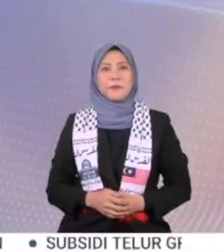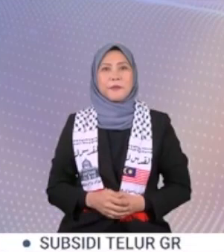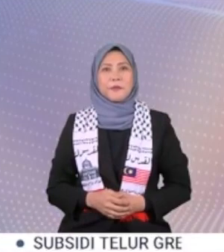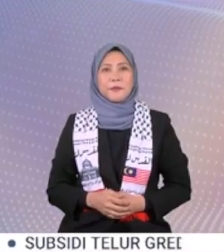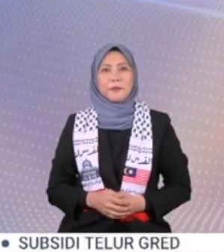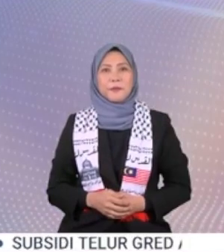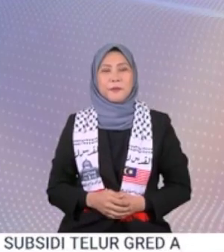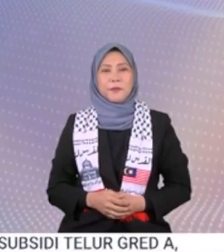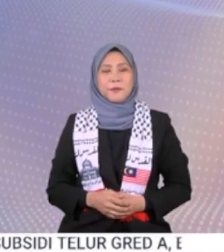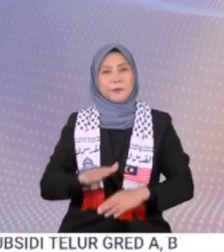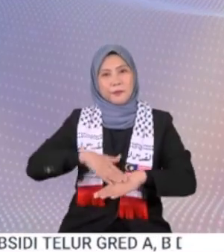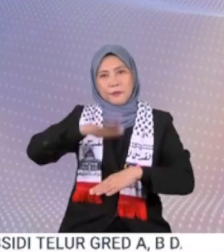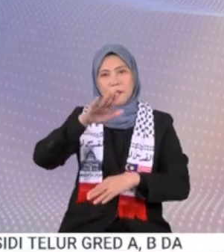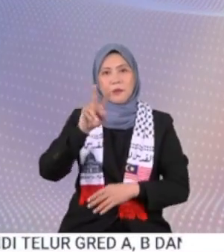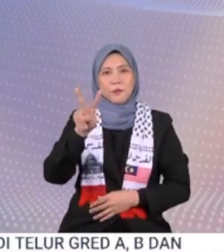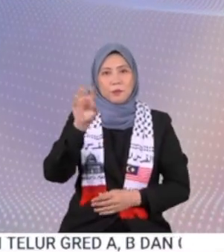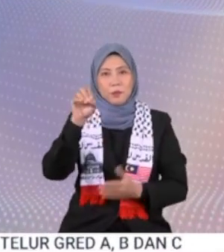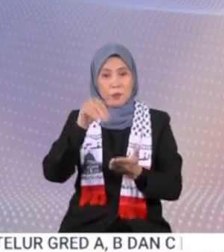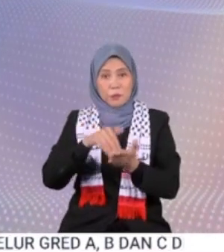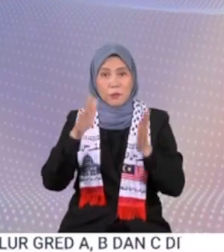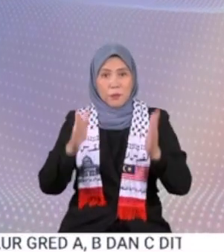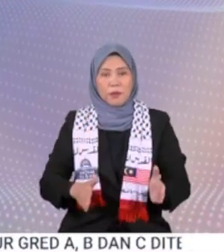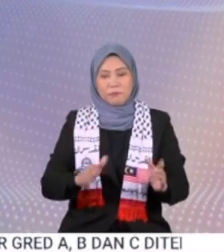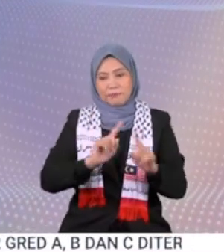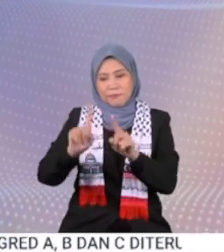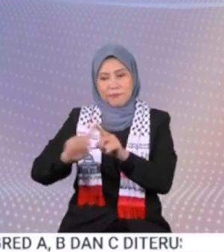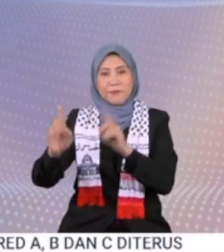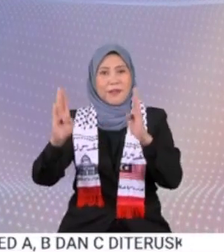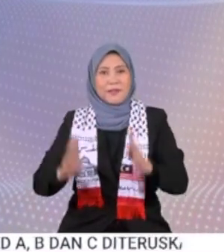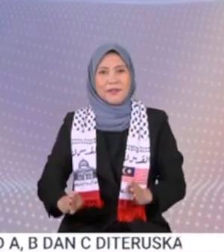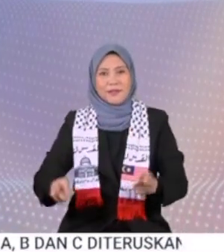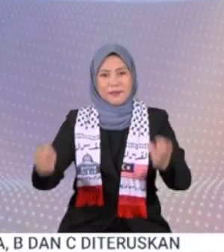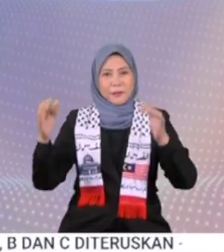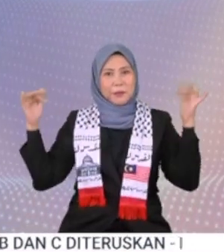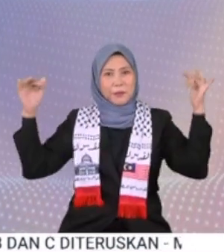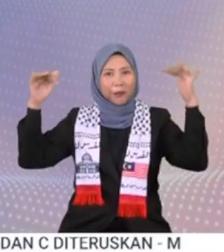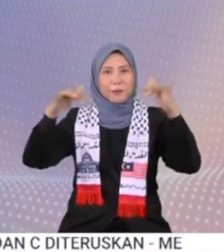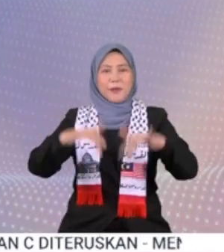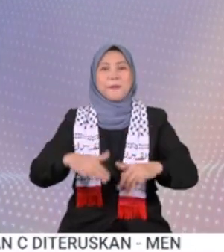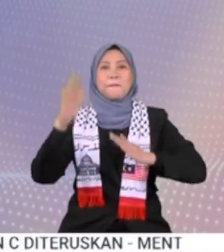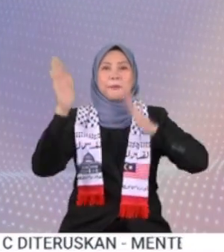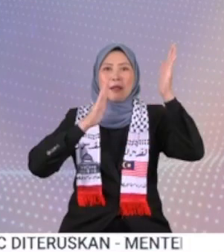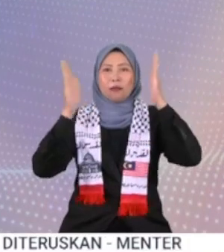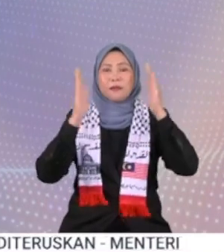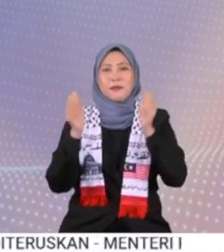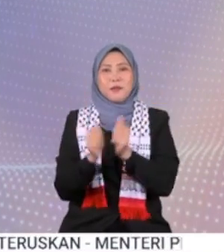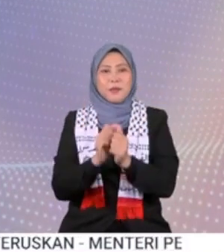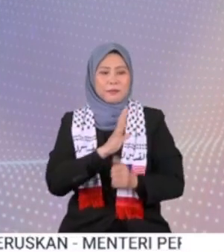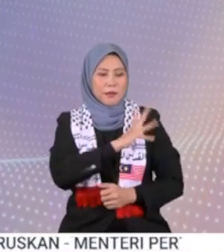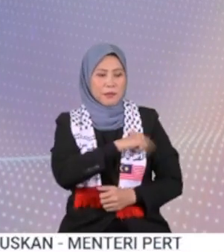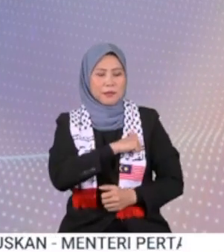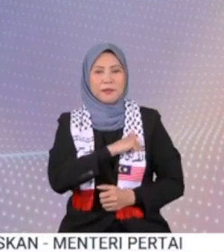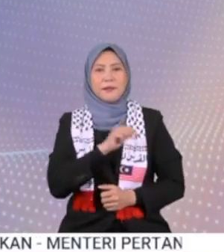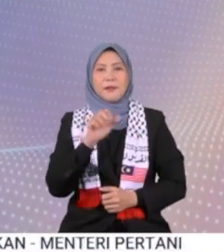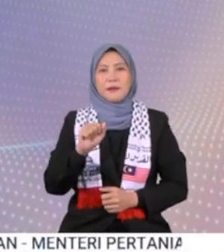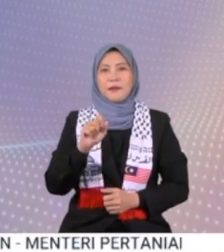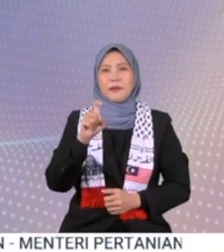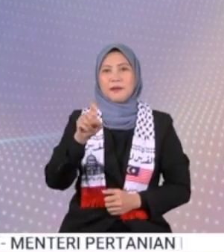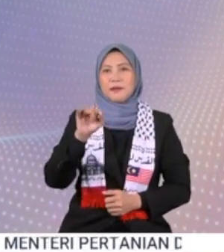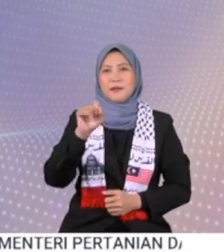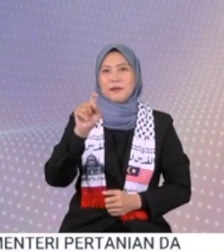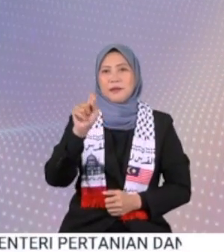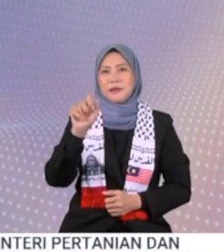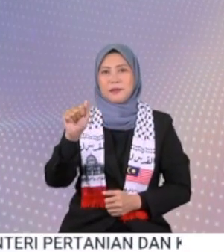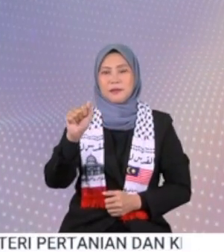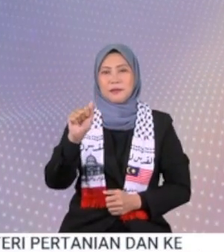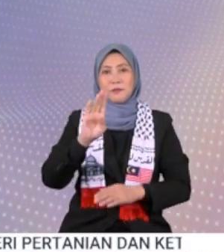antarabangsa lebih 20,000 rakyat berbilang bangsa hadir pada perhimpunan Malaysia bersama Palestin di aata arena Bukit